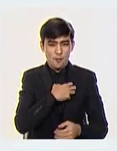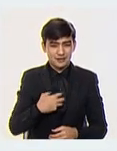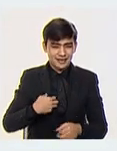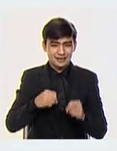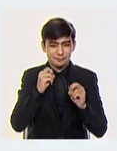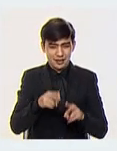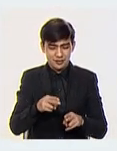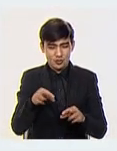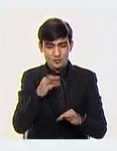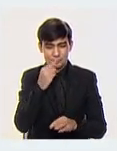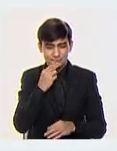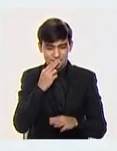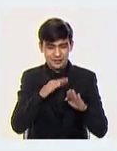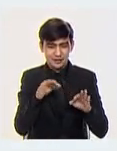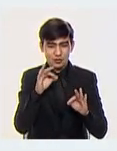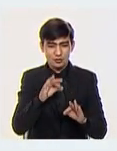несовершеннолетних